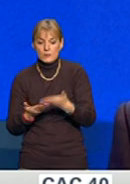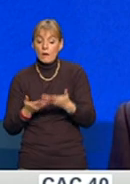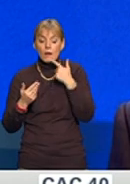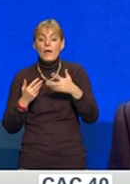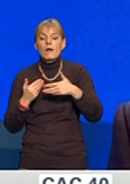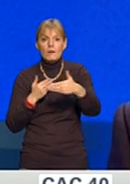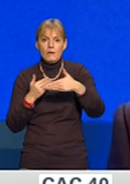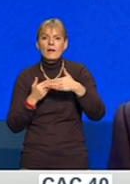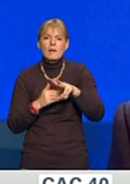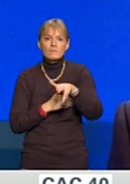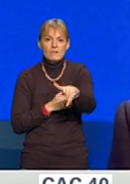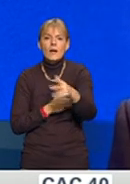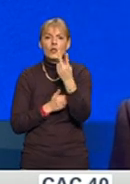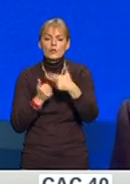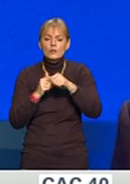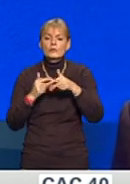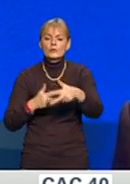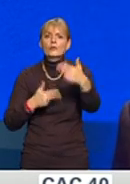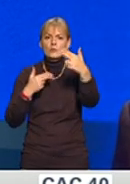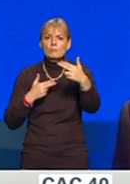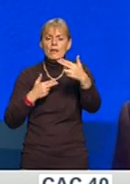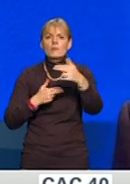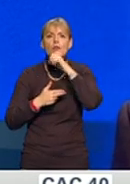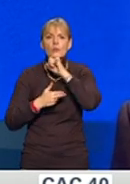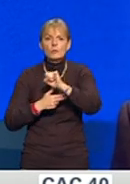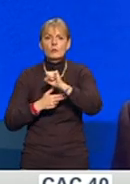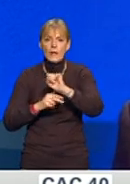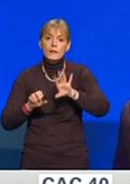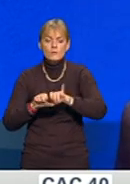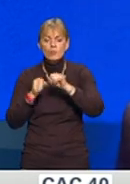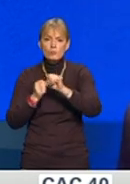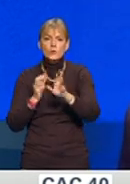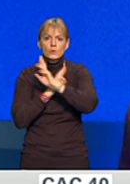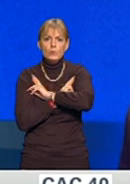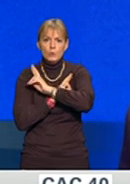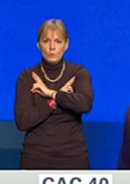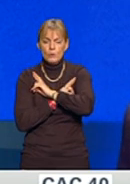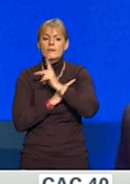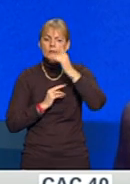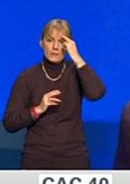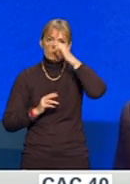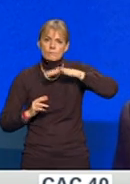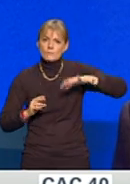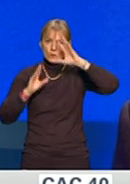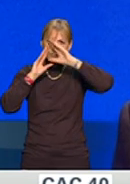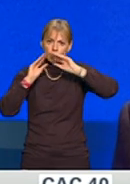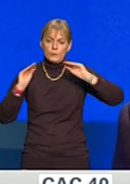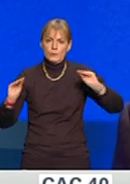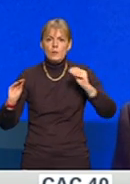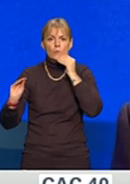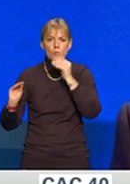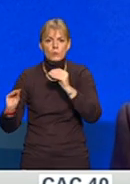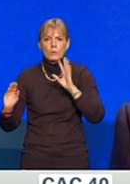des confiseurs, puisque c'est ainsi qu'on appelle les deux semaines qui vont venir, doit permettre aux esprits de s'apaiser. Et je dis en responsabilité